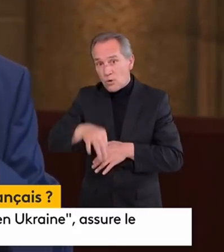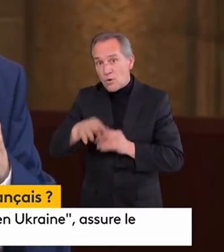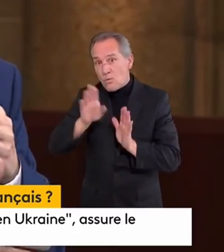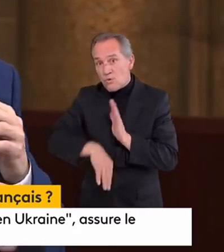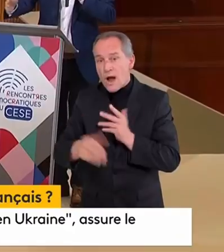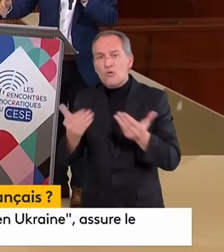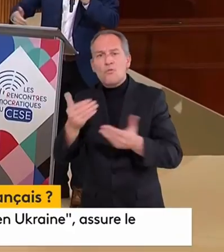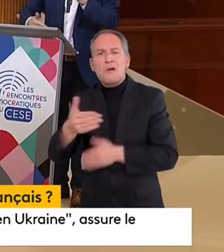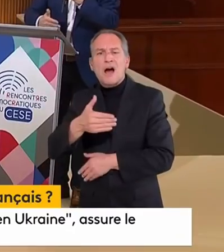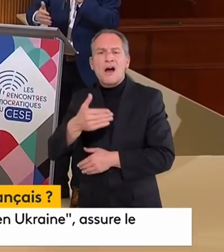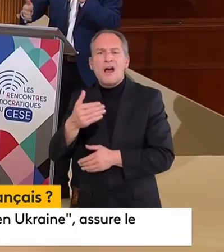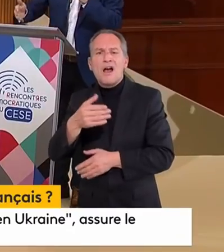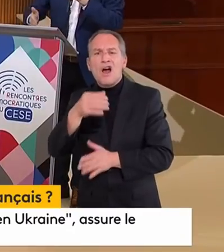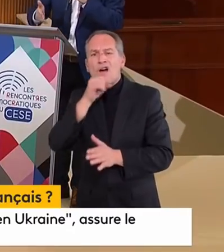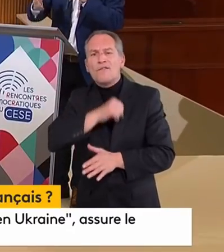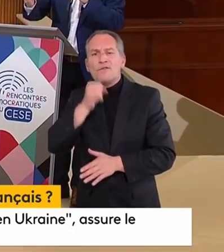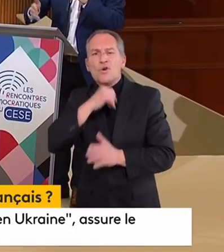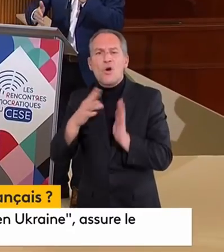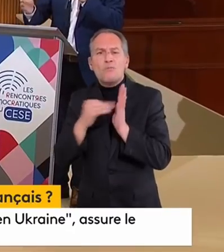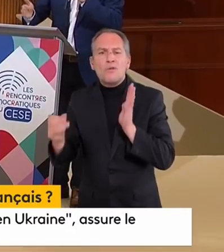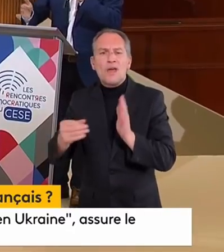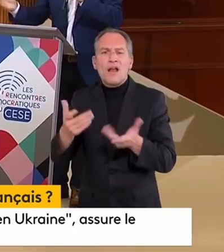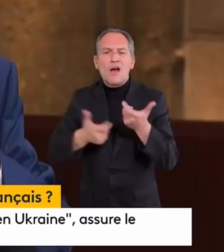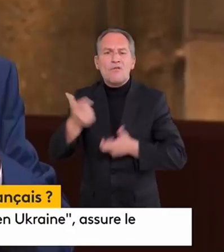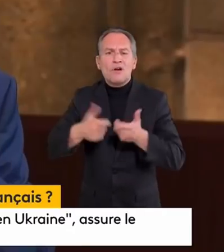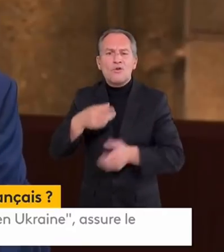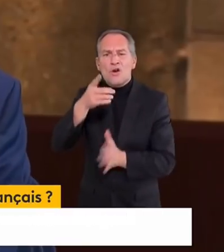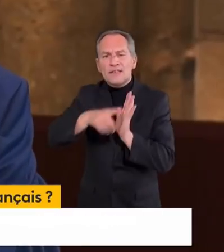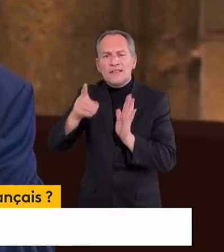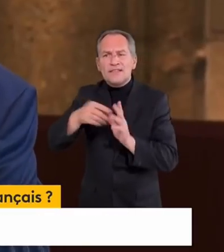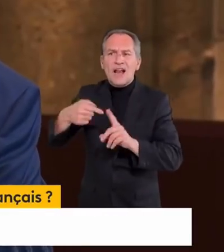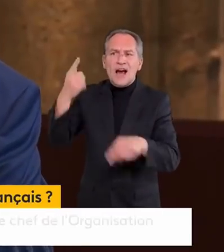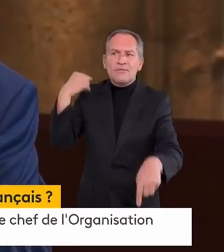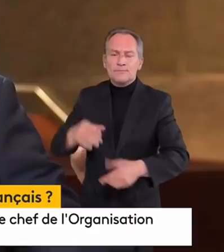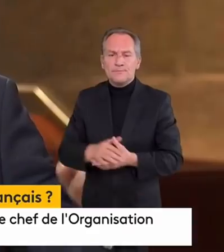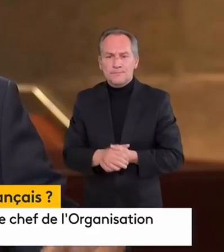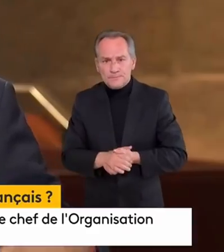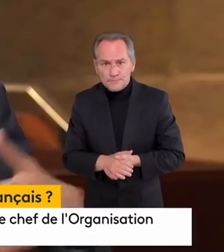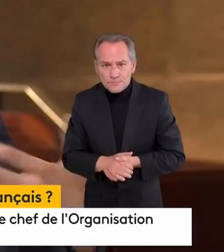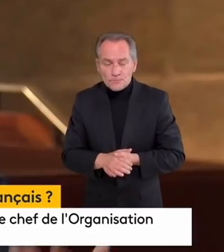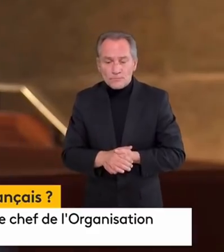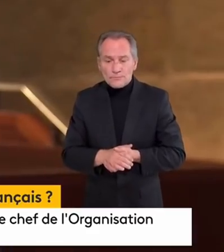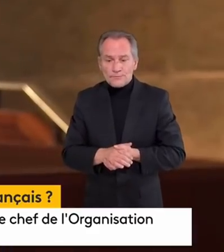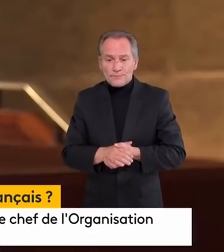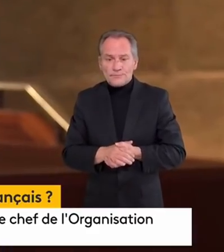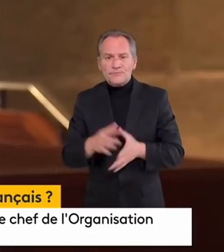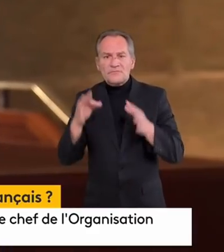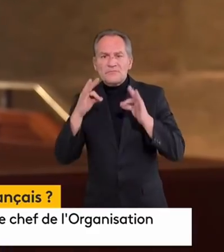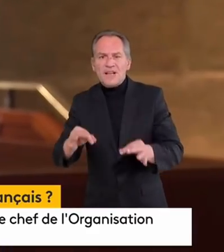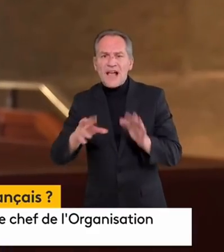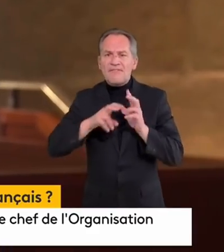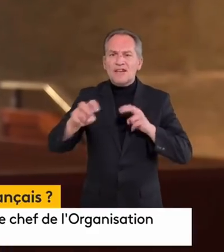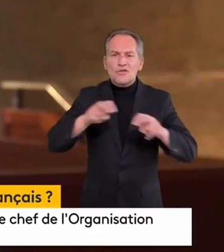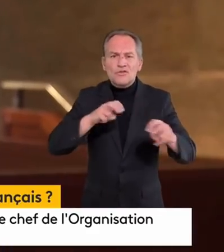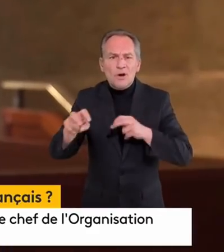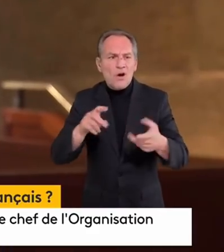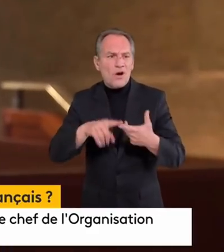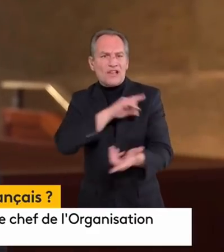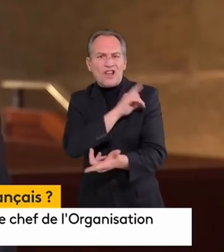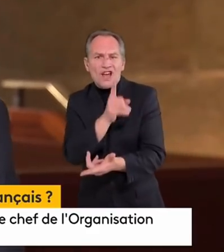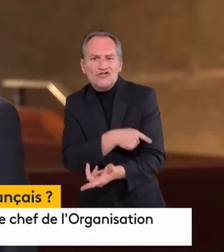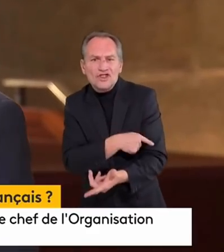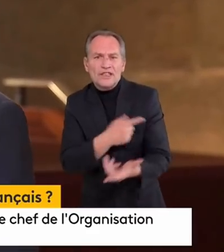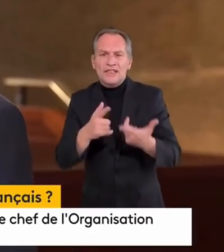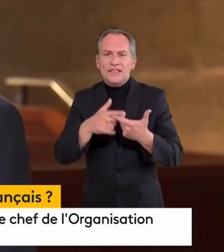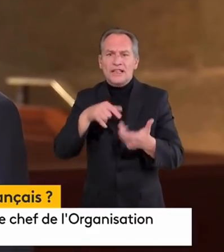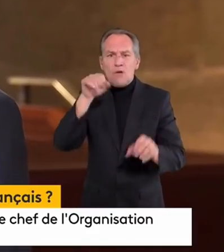c'est les critères décidés ensemble dans le cadre des ZFE. En parlant de transport, justement, mobilité, énergie, pouvoir d'achat,